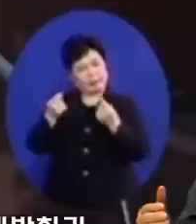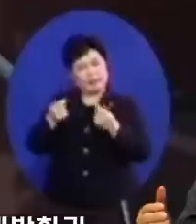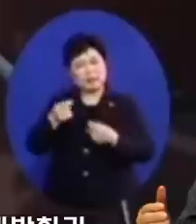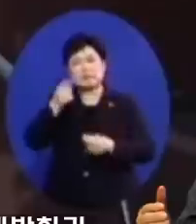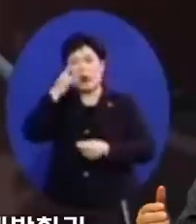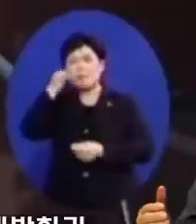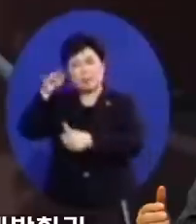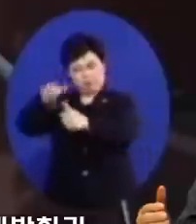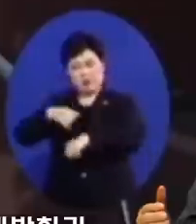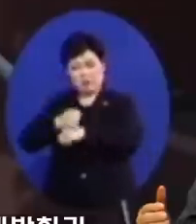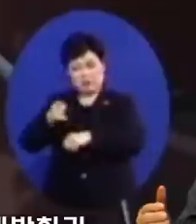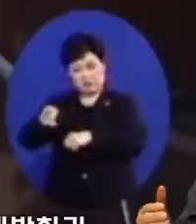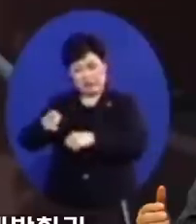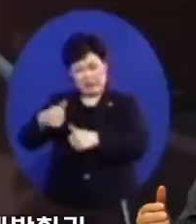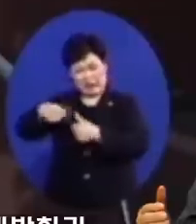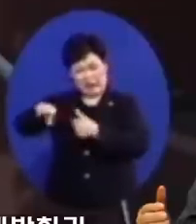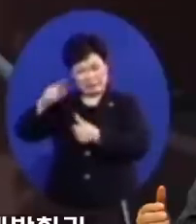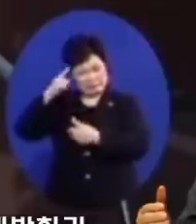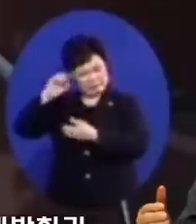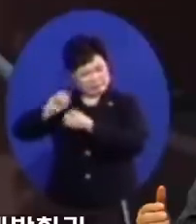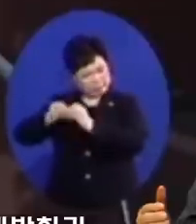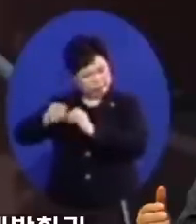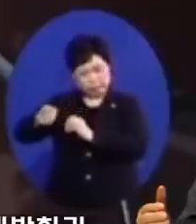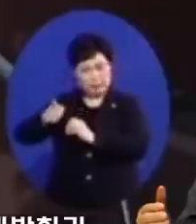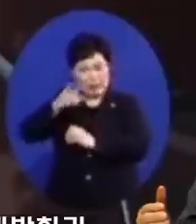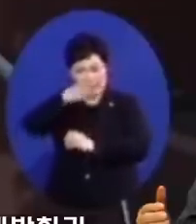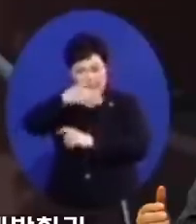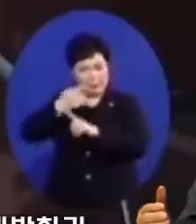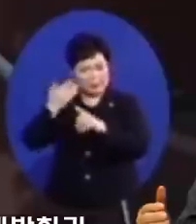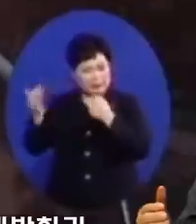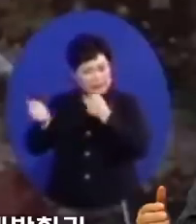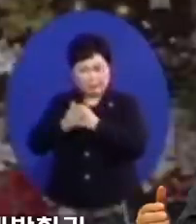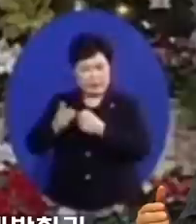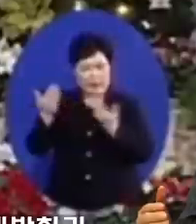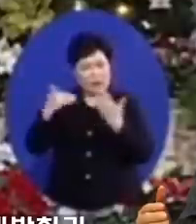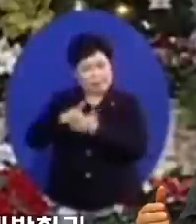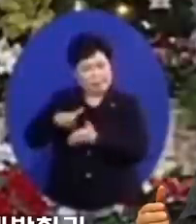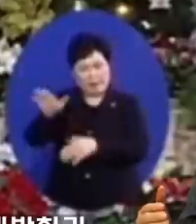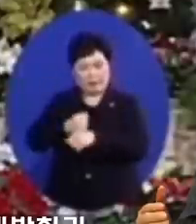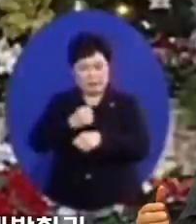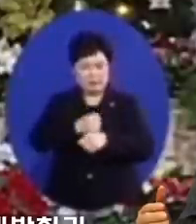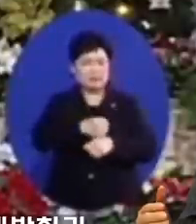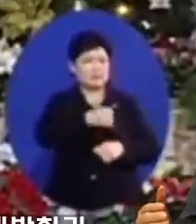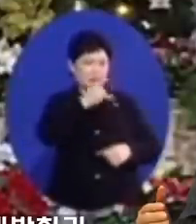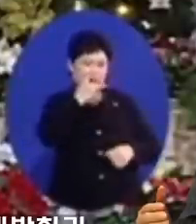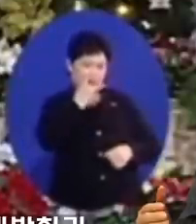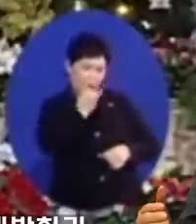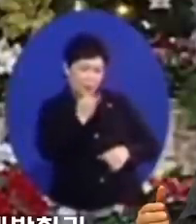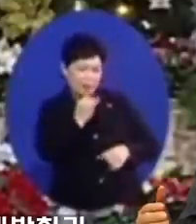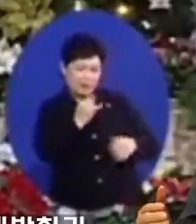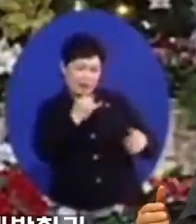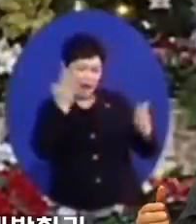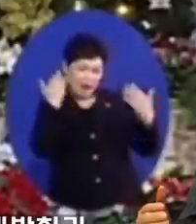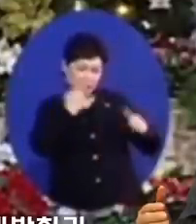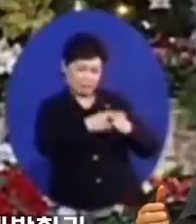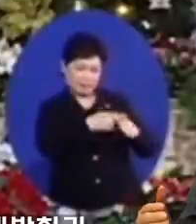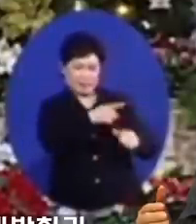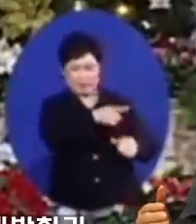내보냈었습니다. 그 어머니는 이렇게 말했습니다. 선생님, 우리 아이의 장점보다는 단점을 먼저 보셨군요. 우리